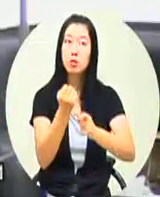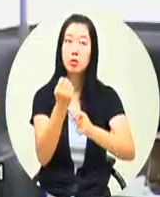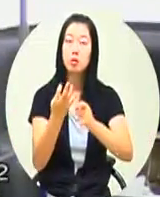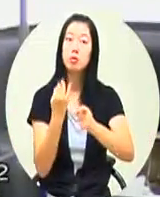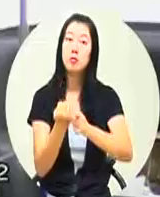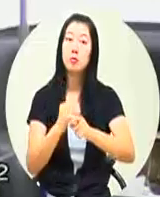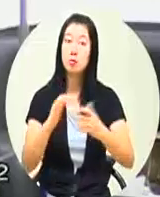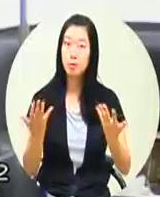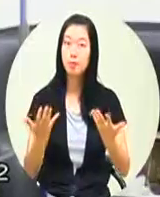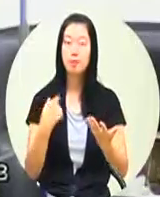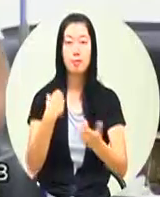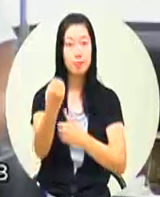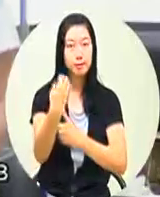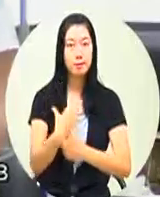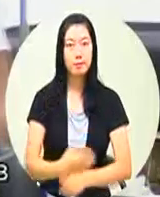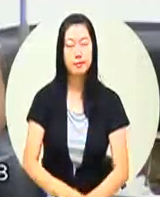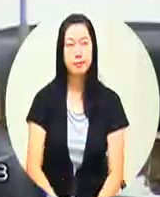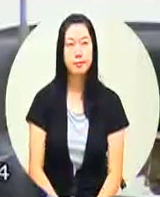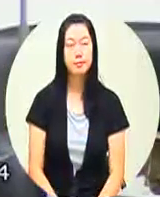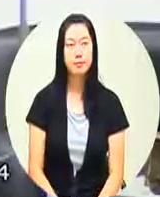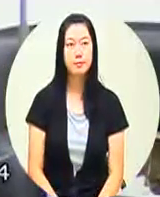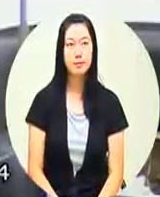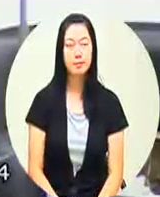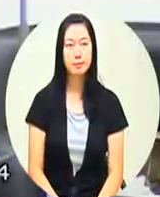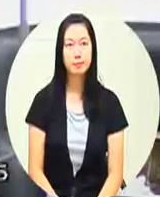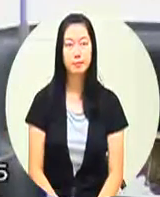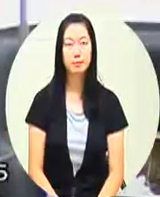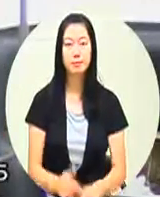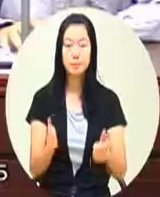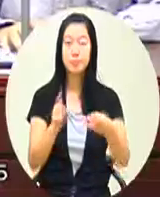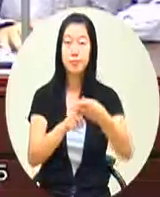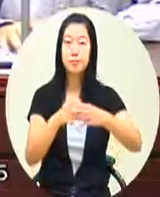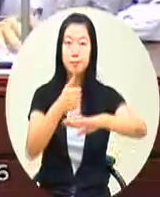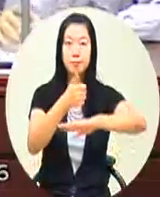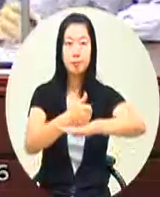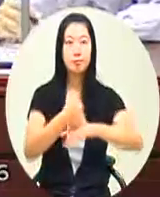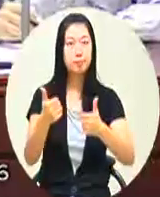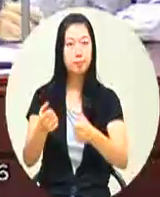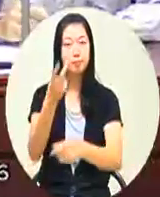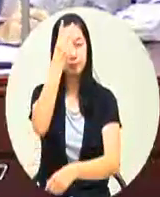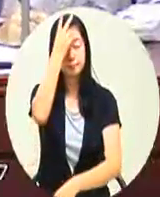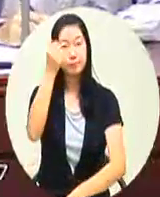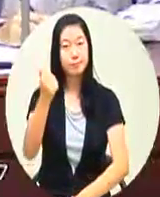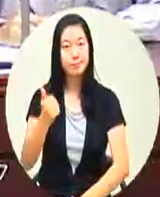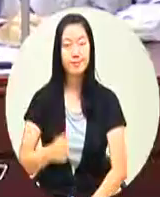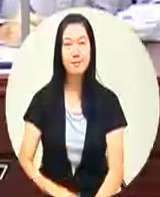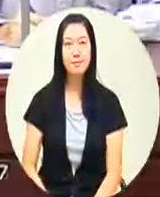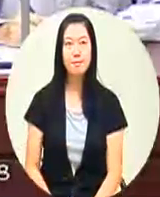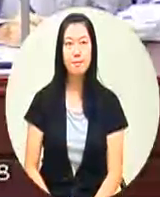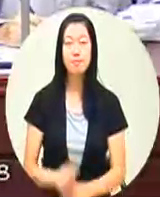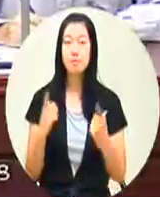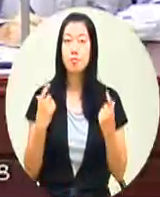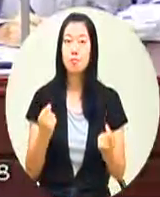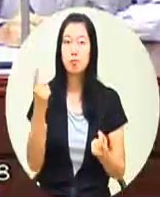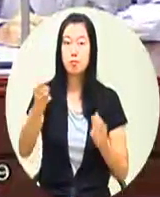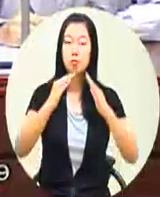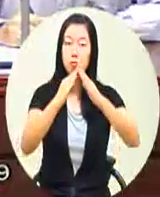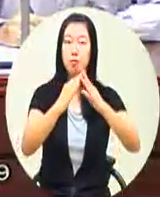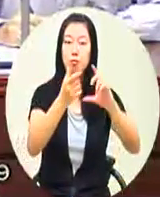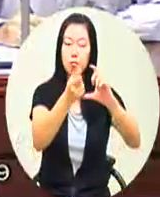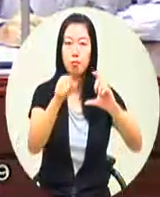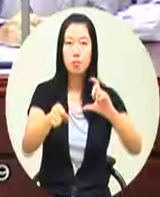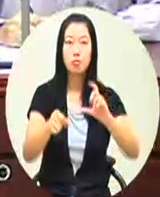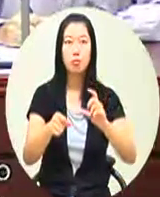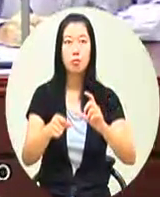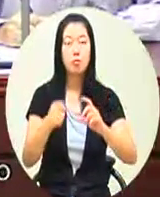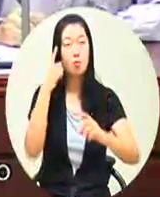来，请蔡局长答复。 这样简单。 谢谢主席，谢谢曾议员、哦、那其实我们原来市区它的一个设计标准